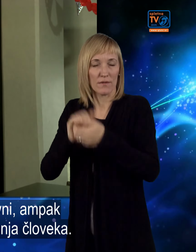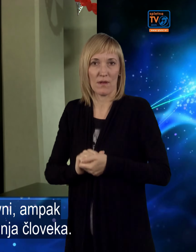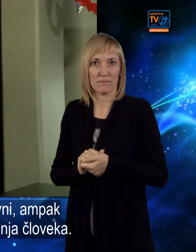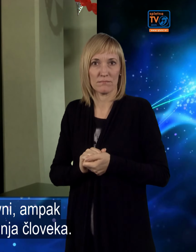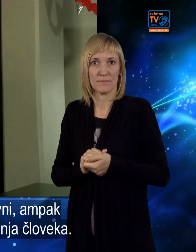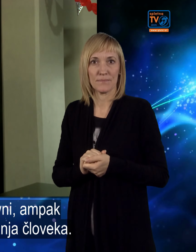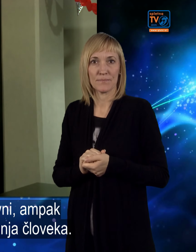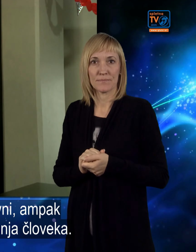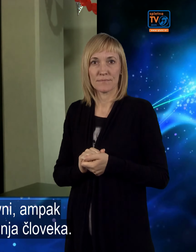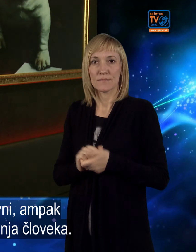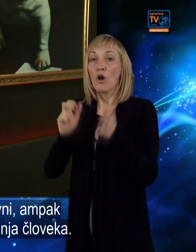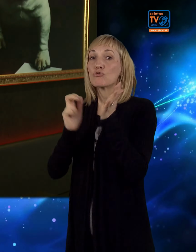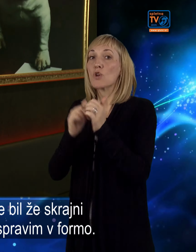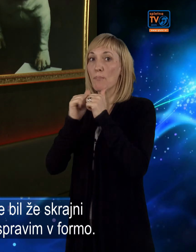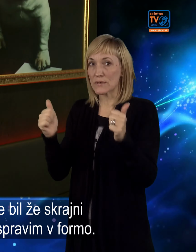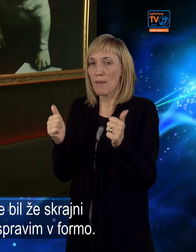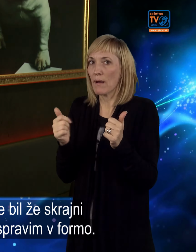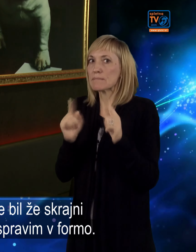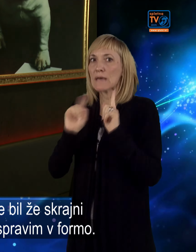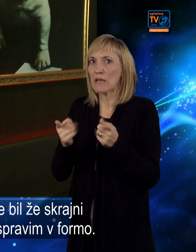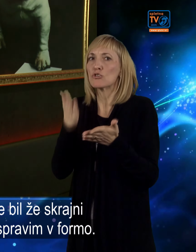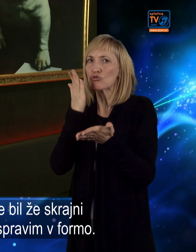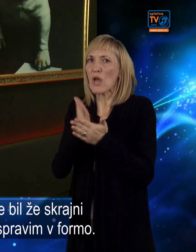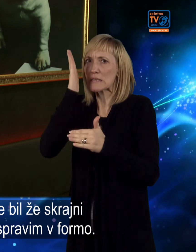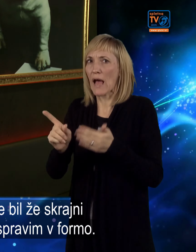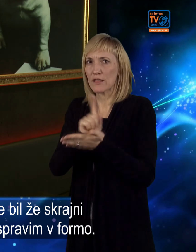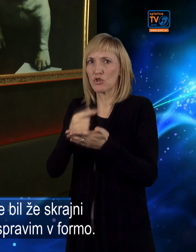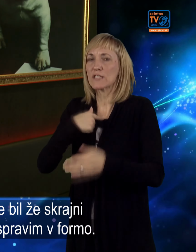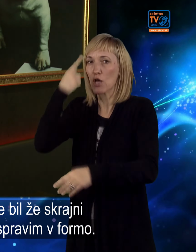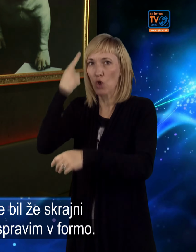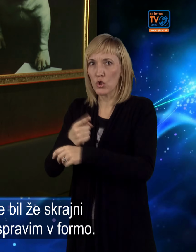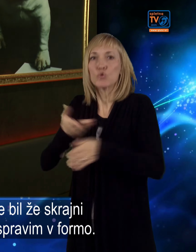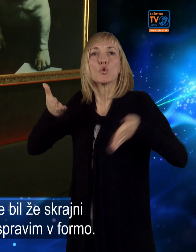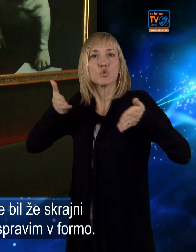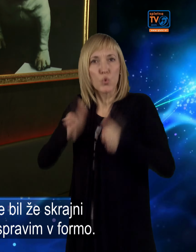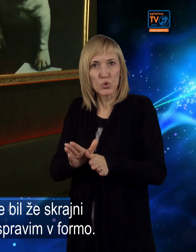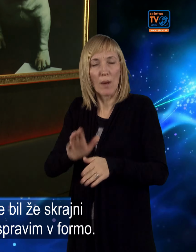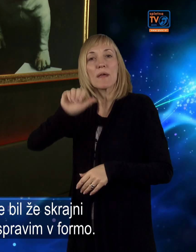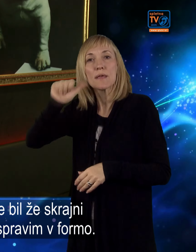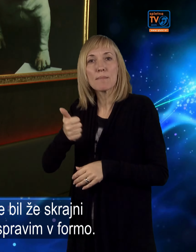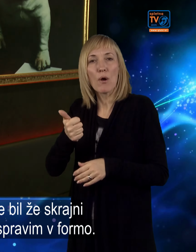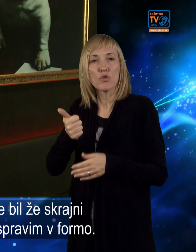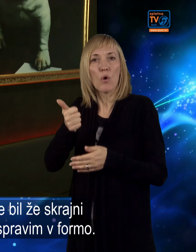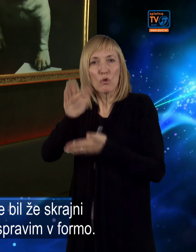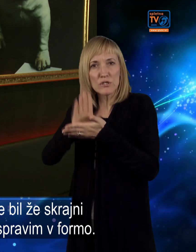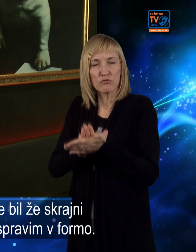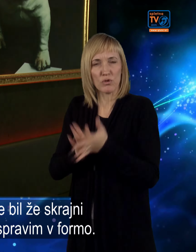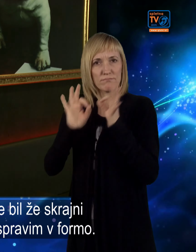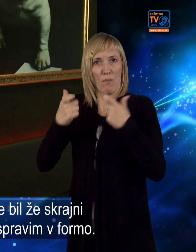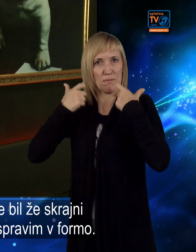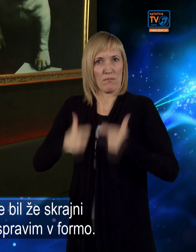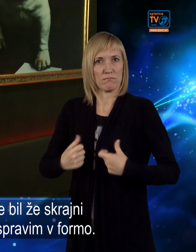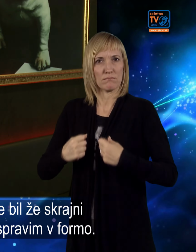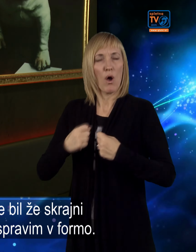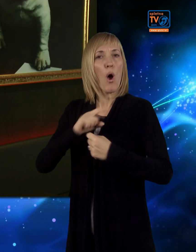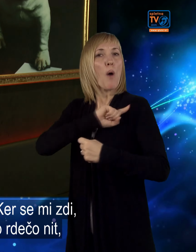razmišljanja človeka. Predvsem to, da je bil že skrajen cajt, da se odločam za to, da shujšam in da se spet spravim nekako v